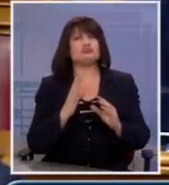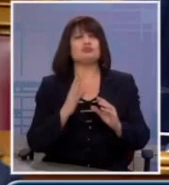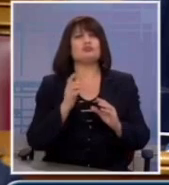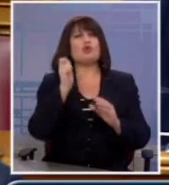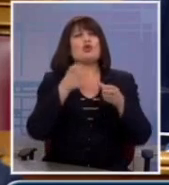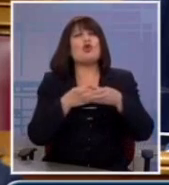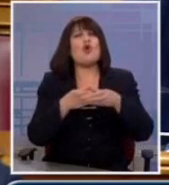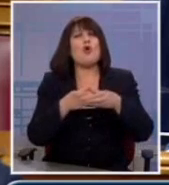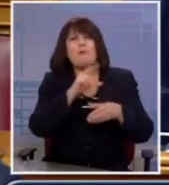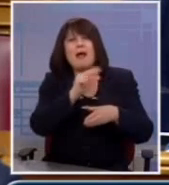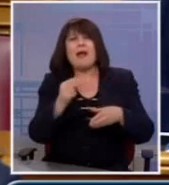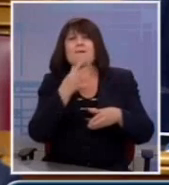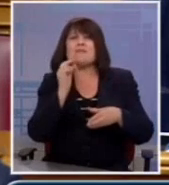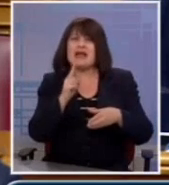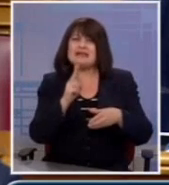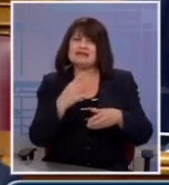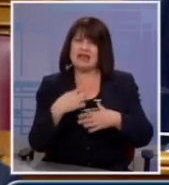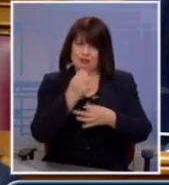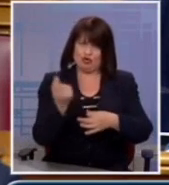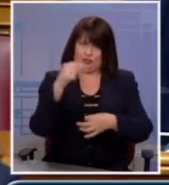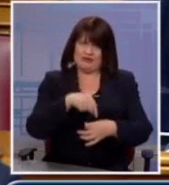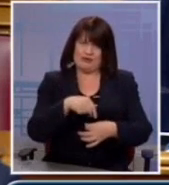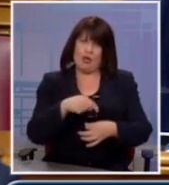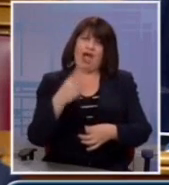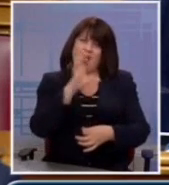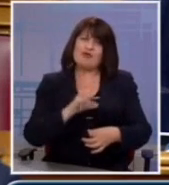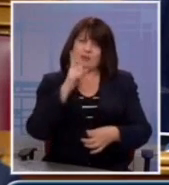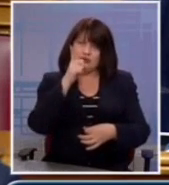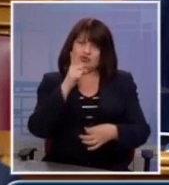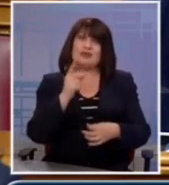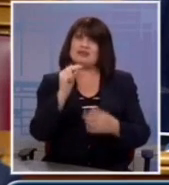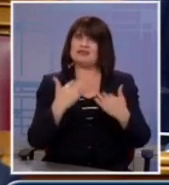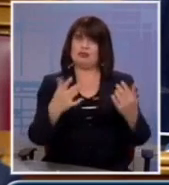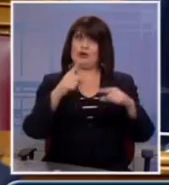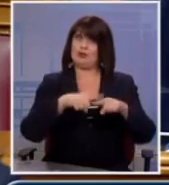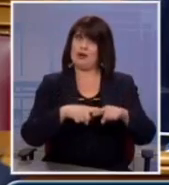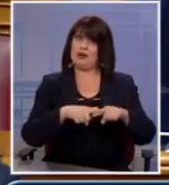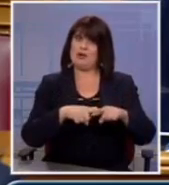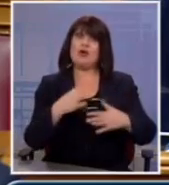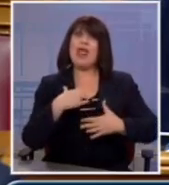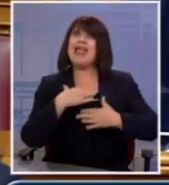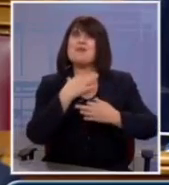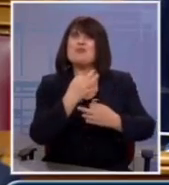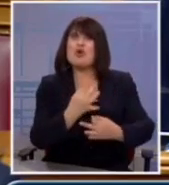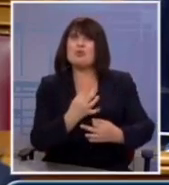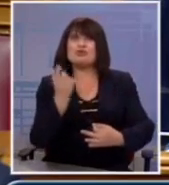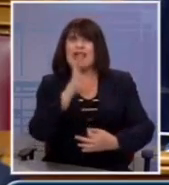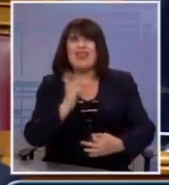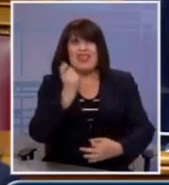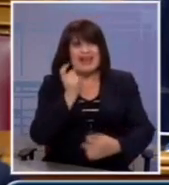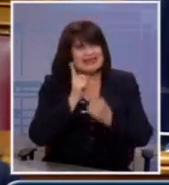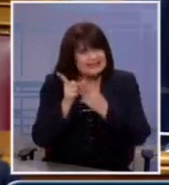σας και ήρθατε να τους εκπροσωπήσετε μέσα στη Βουλή των Ελλήνων. Να εκπροσωπήσετε τους δανειστές